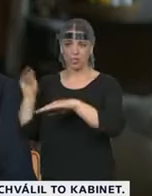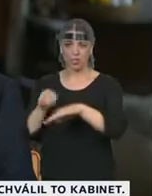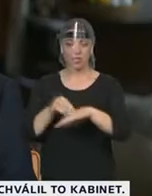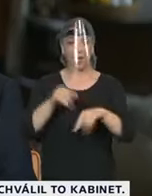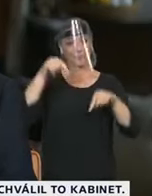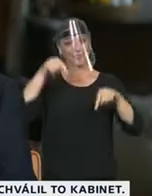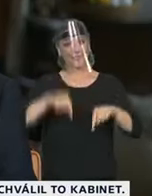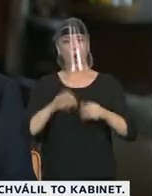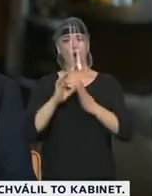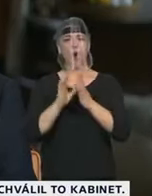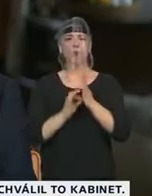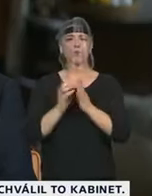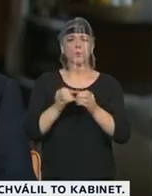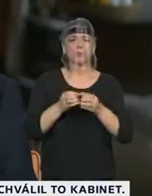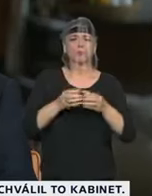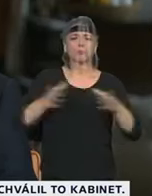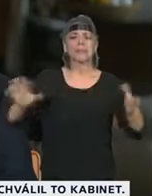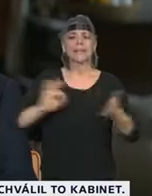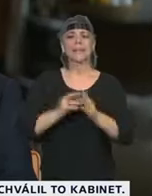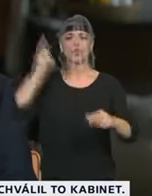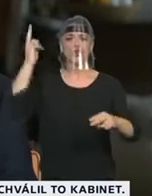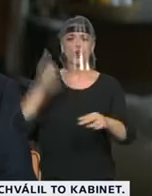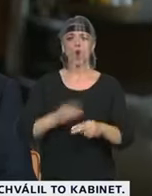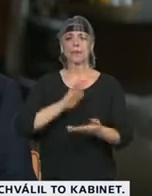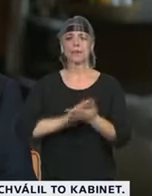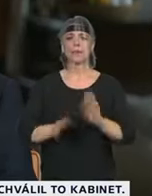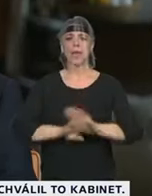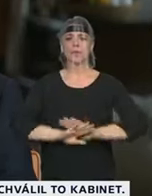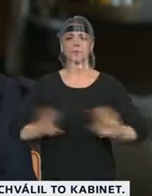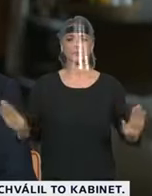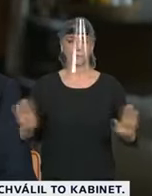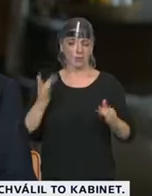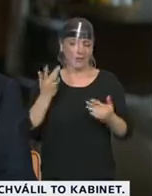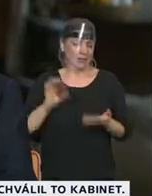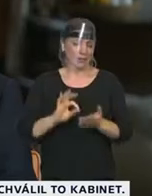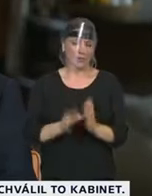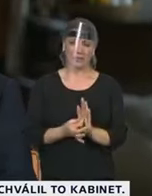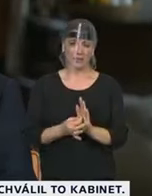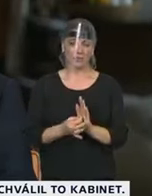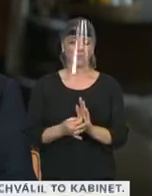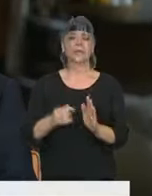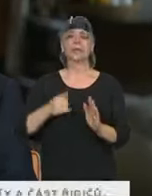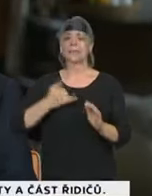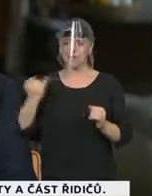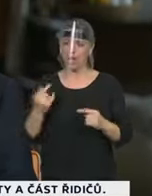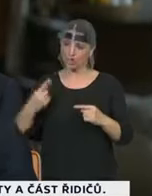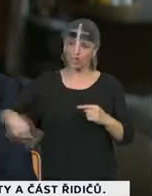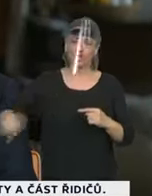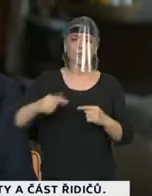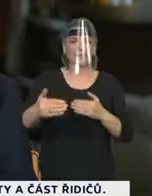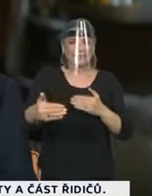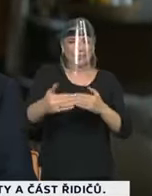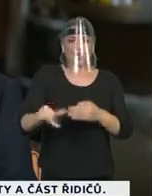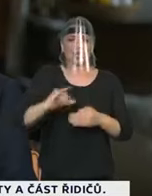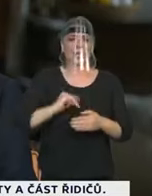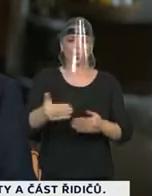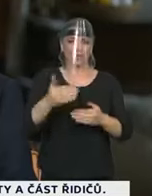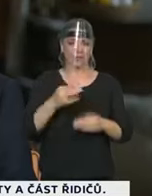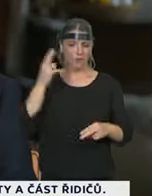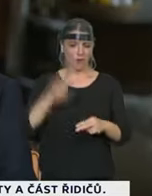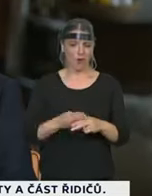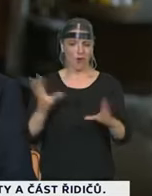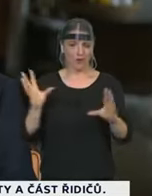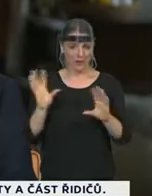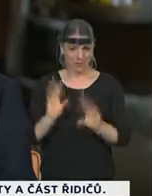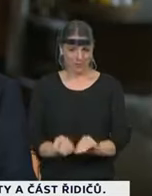tahle pandemie opravdu skončí. Děláme ale všechno proto, aby to bylo co nejdřív. Stejně tak jako vy, i já